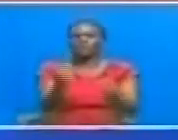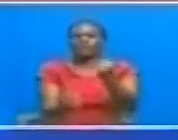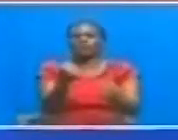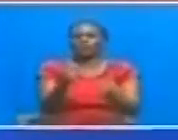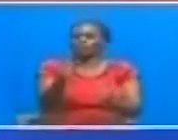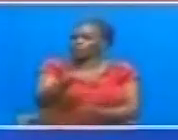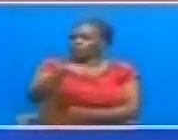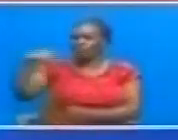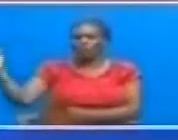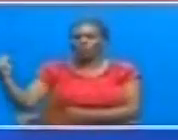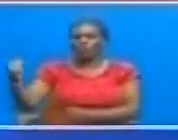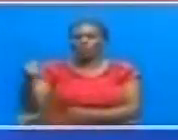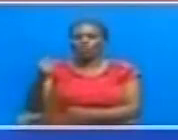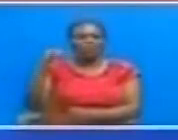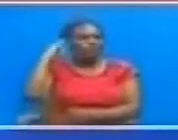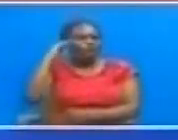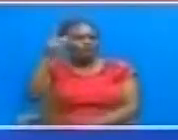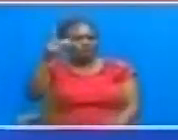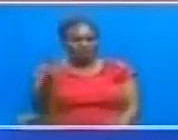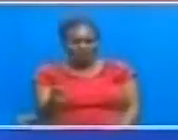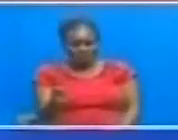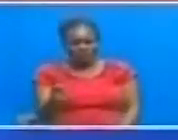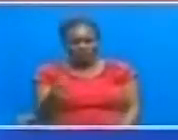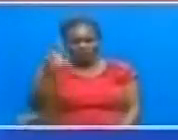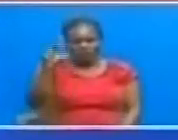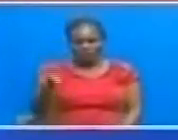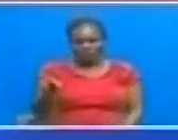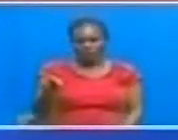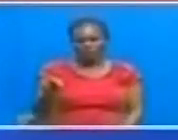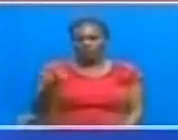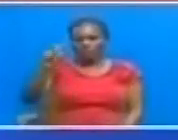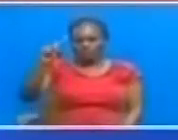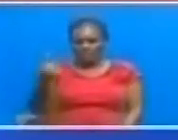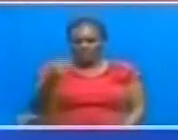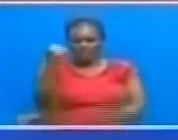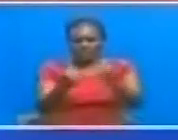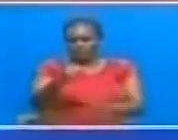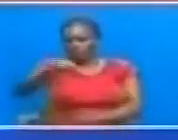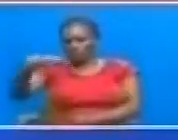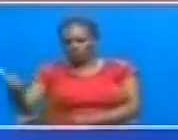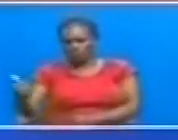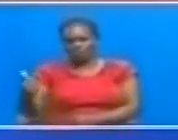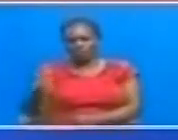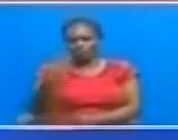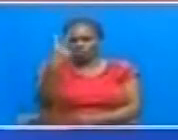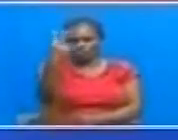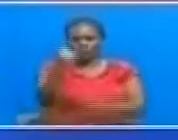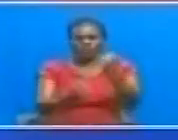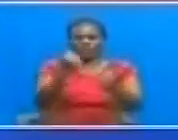ndani, wewe twende, zima simu. Akaingizwa kwa gari. Gari ya kwanza ikaenda na ya pili wakafuatana gari